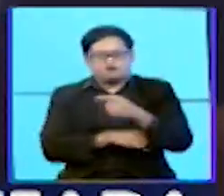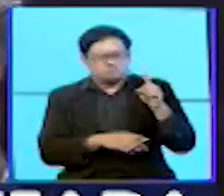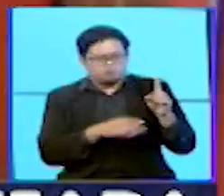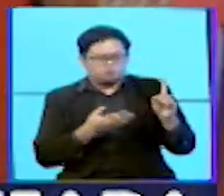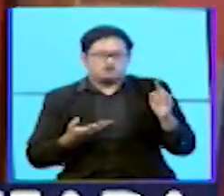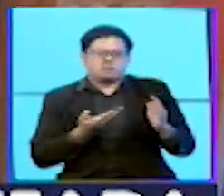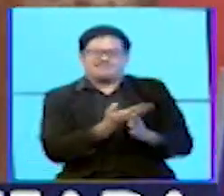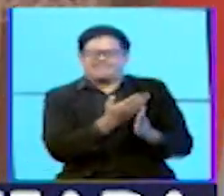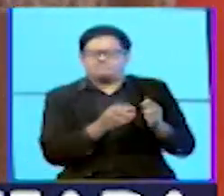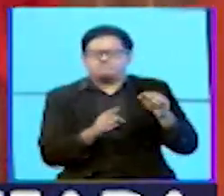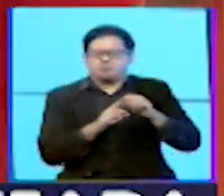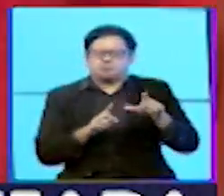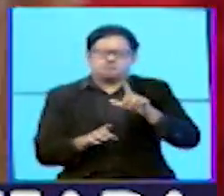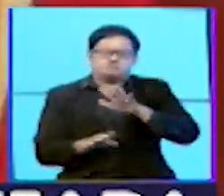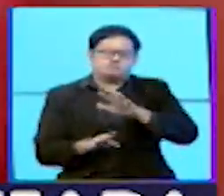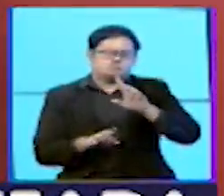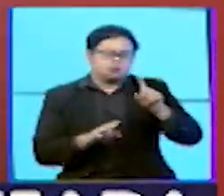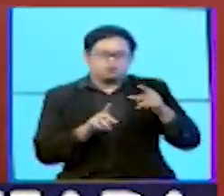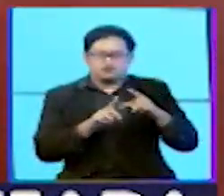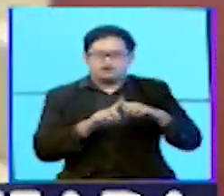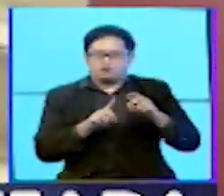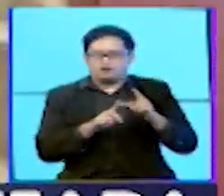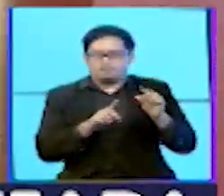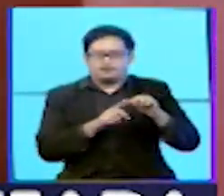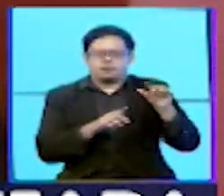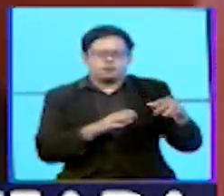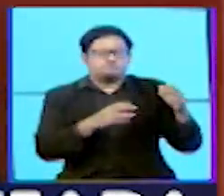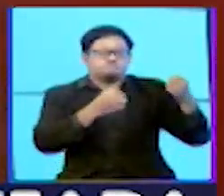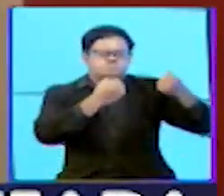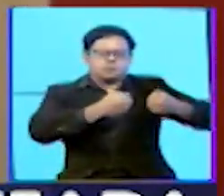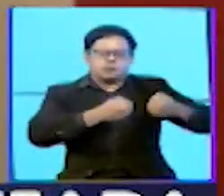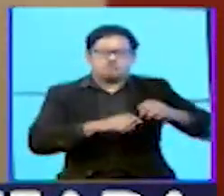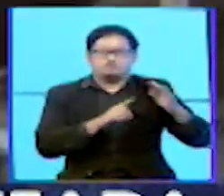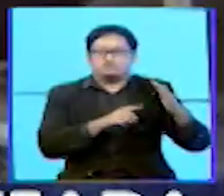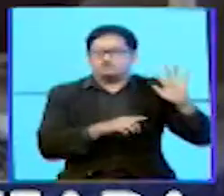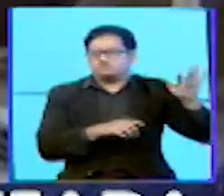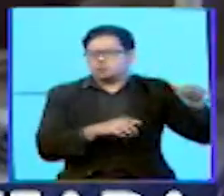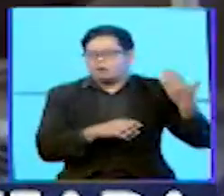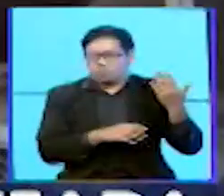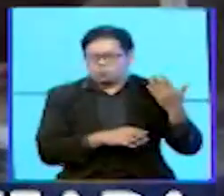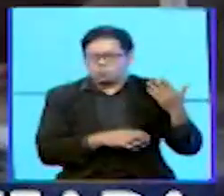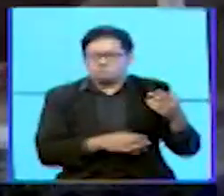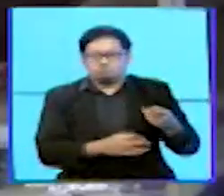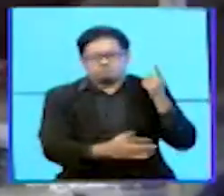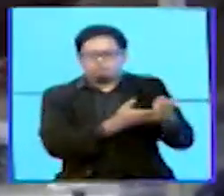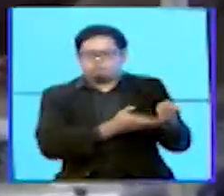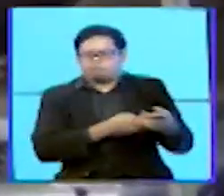tentang penganiayaan dan terancam pidana penjara maksimal 15 tahun. Dari Jakarta, Helmi Sajangbati, iNews melaporkan.